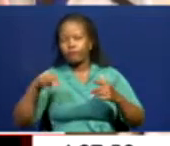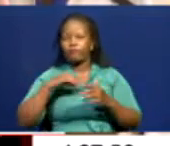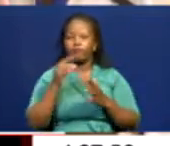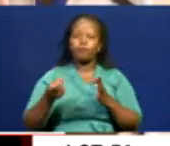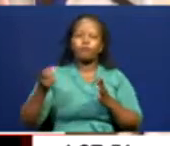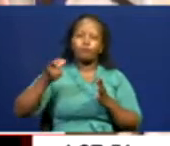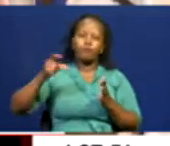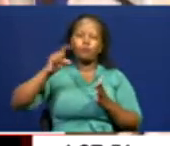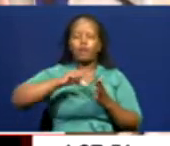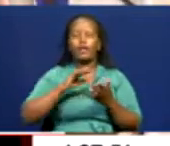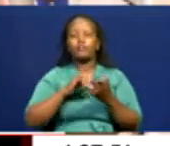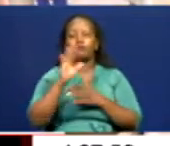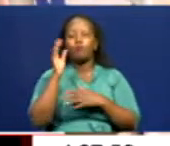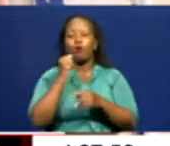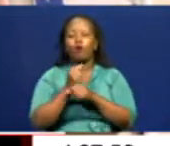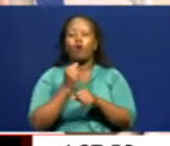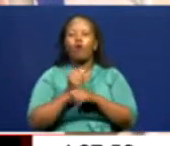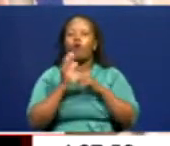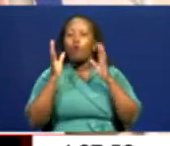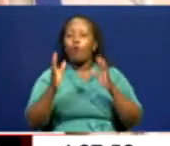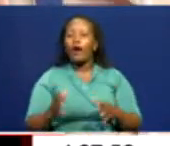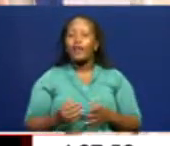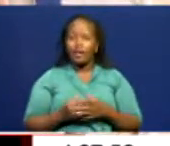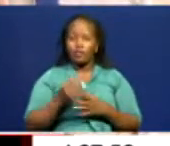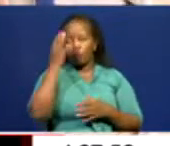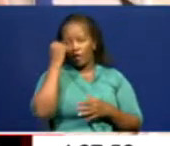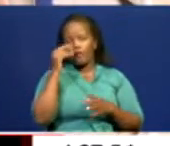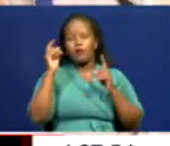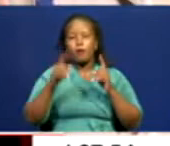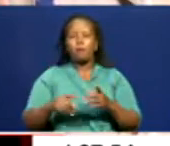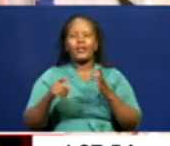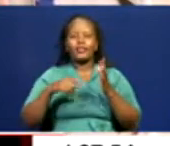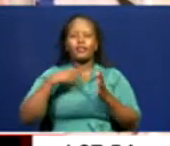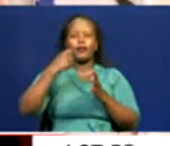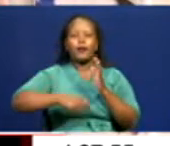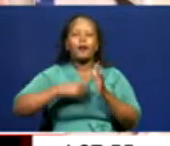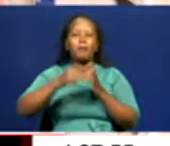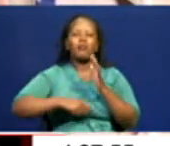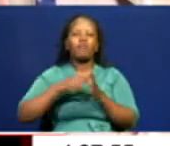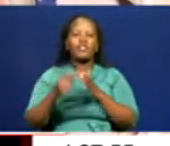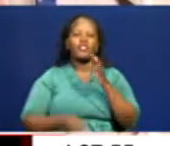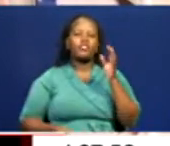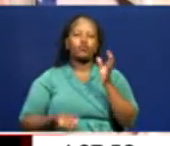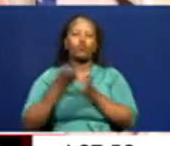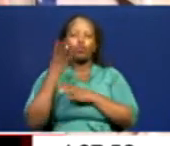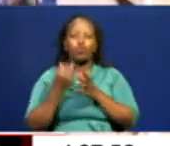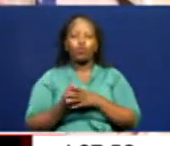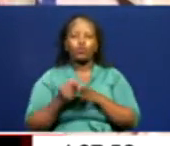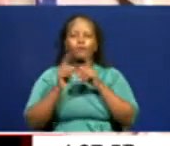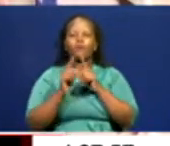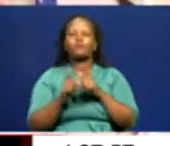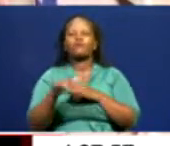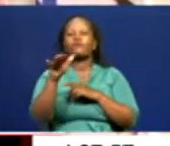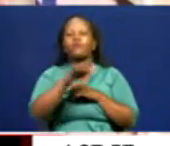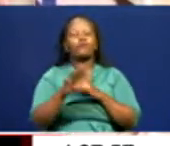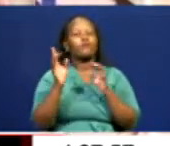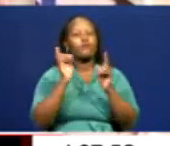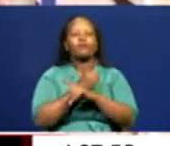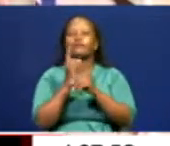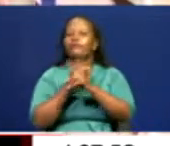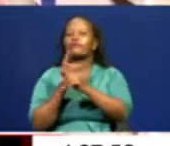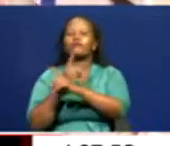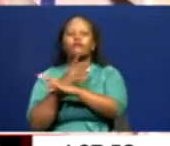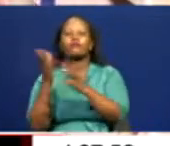chuma, because we need to grow our manufacturing. Mpaka kwari, mpaka wapi, mpaka masons,